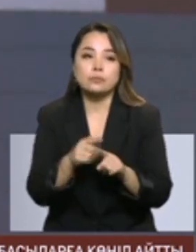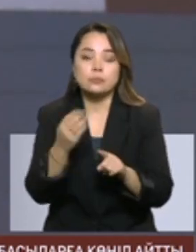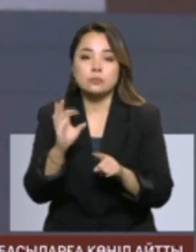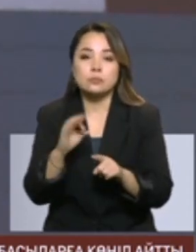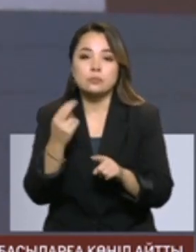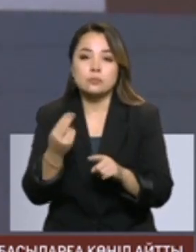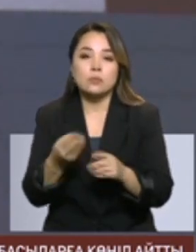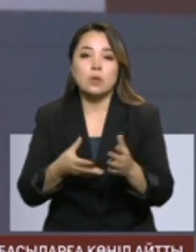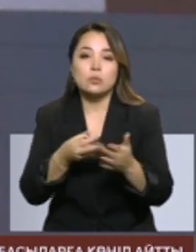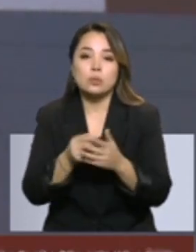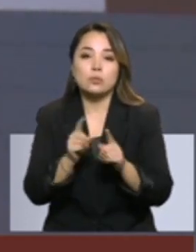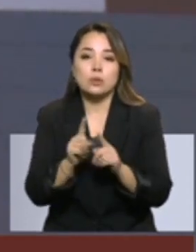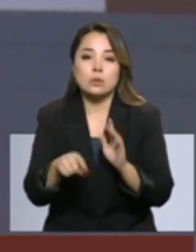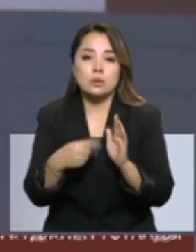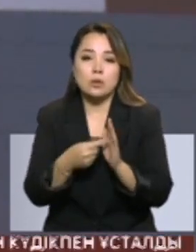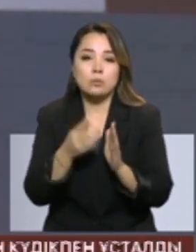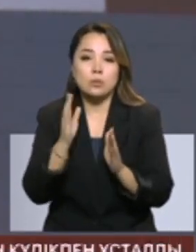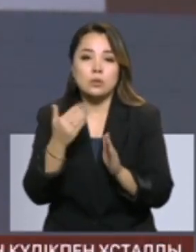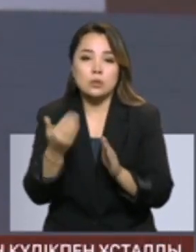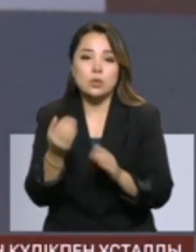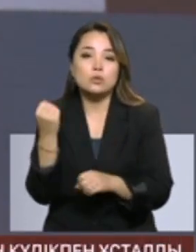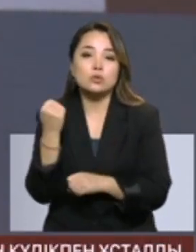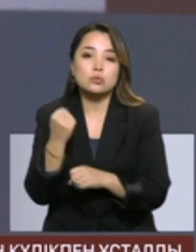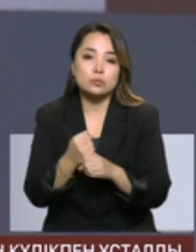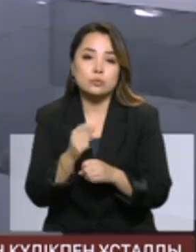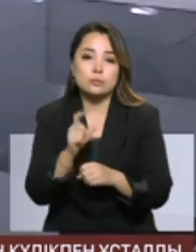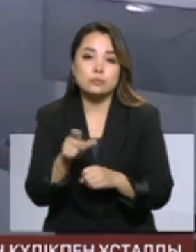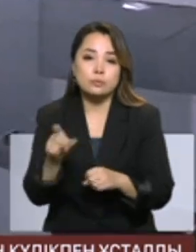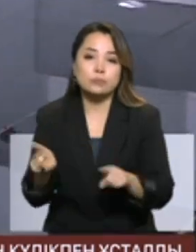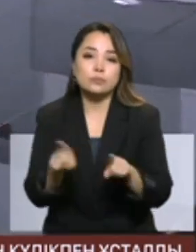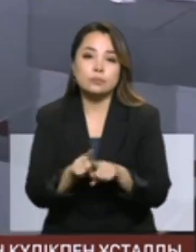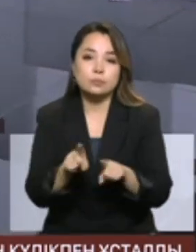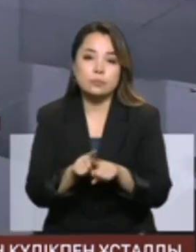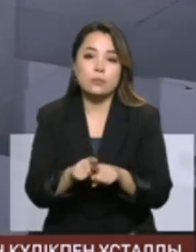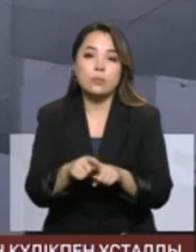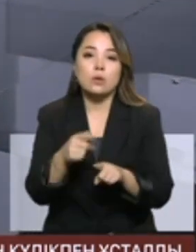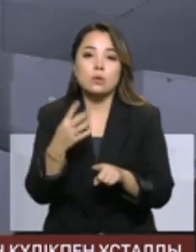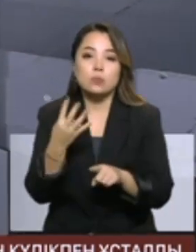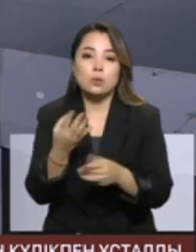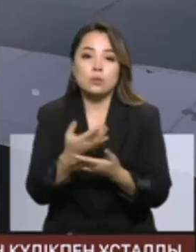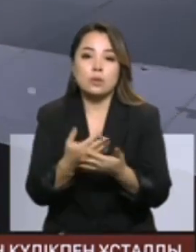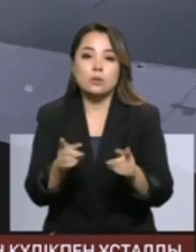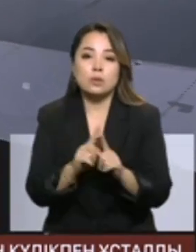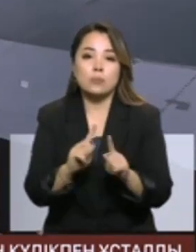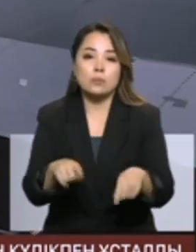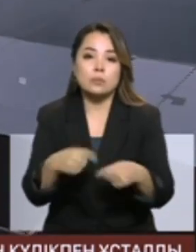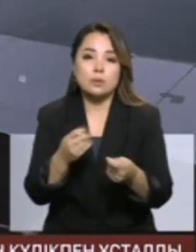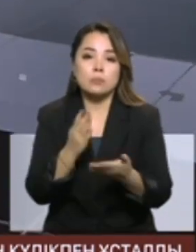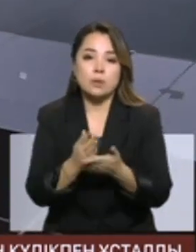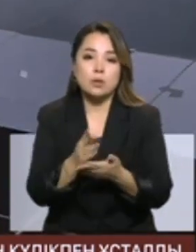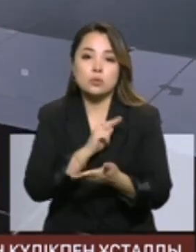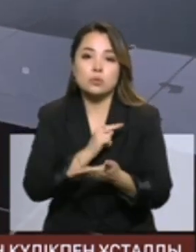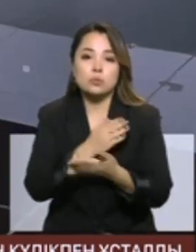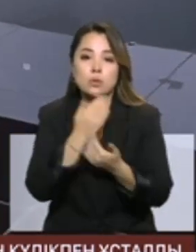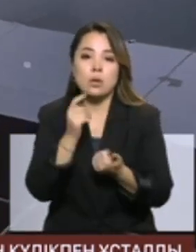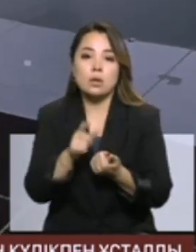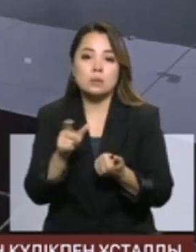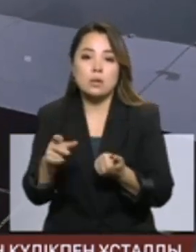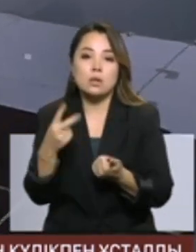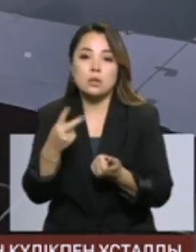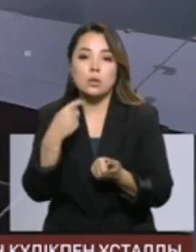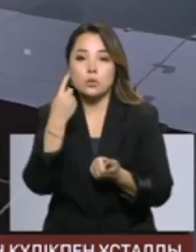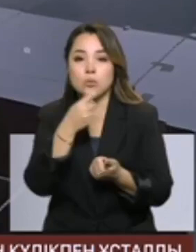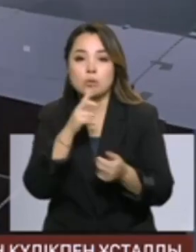әлеуметтік төлем туралы болады. Ол жұмыс істейтін азаматтар болатын болса, төрт түрлі көзден төленетін болады. Егер жұмыс істемейтін азаматтар болатын болса, екі